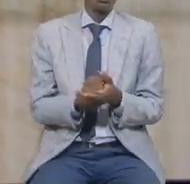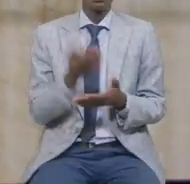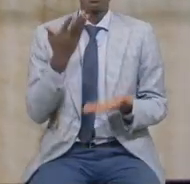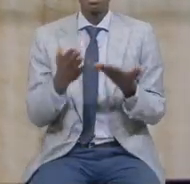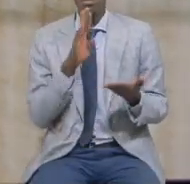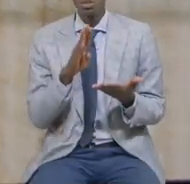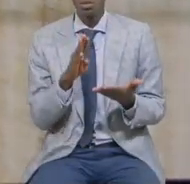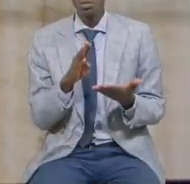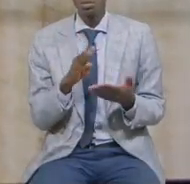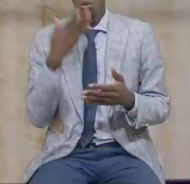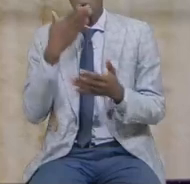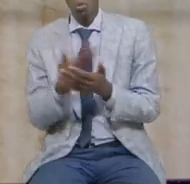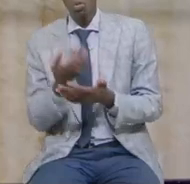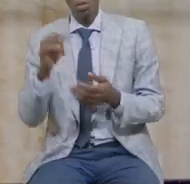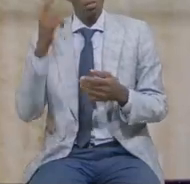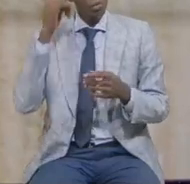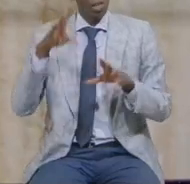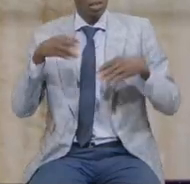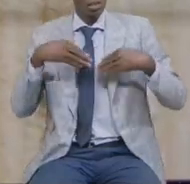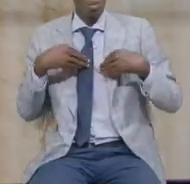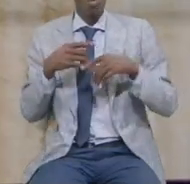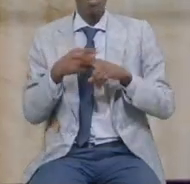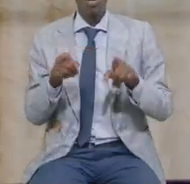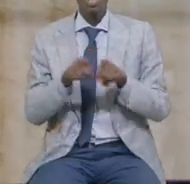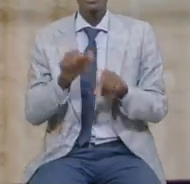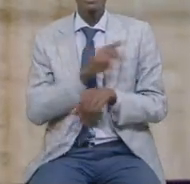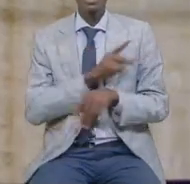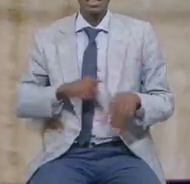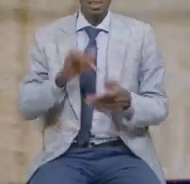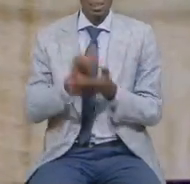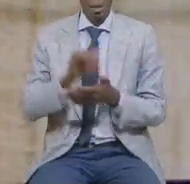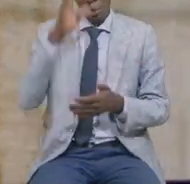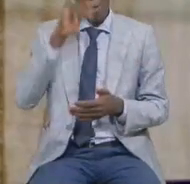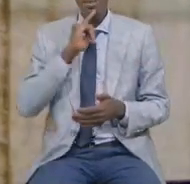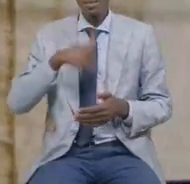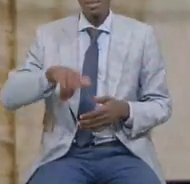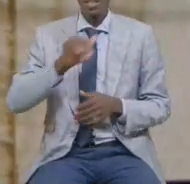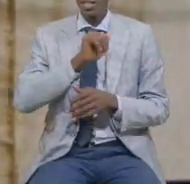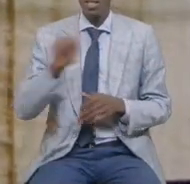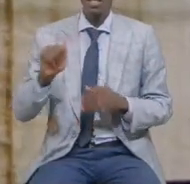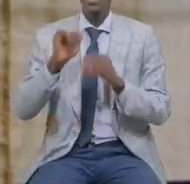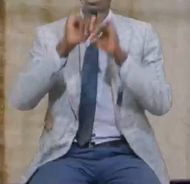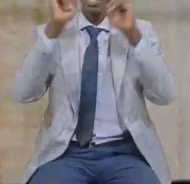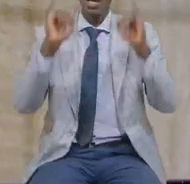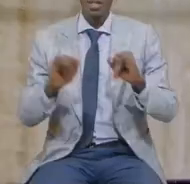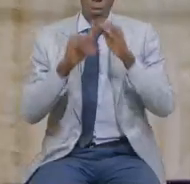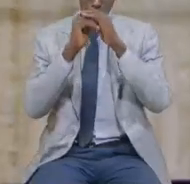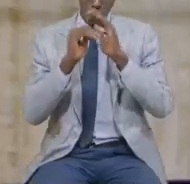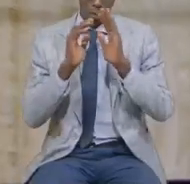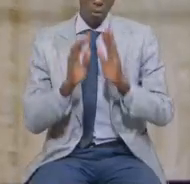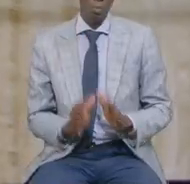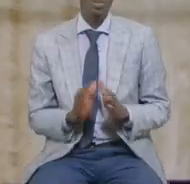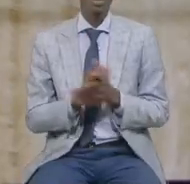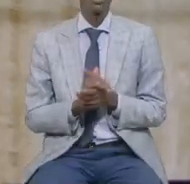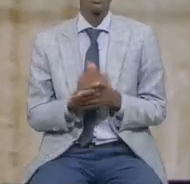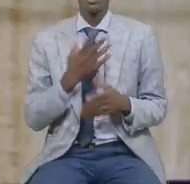son acceptation de l'idolâtrie. En tant que roi, il est idolâtre. Et avec tous ses magiciens, ces